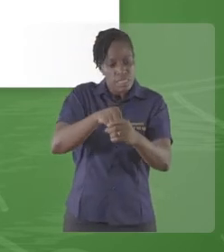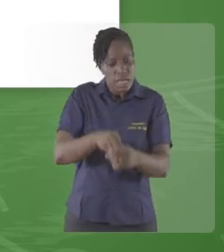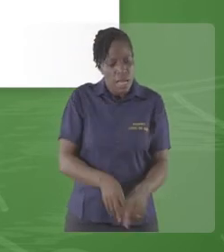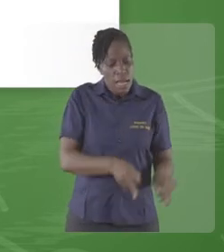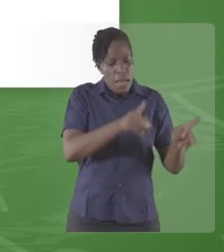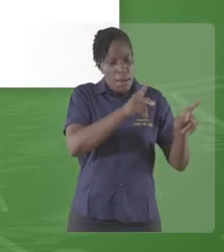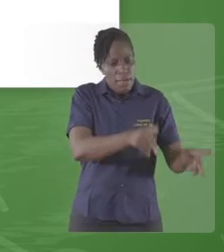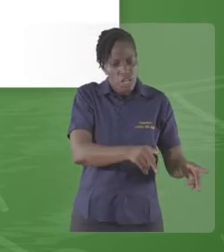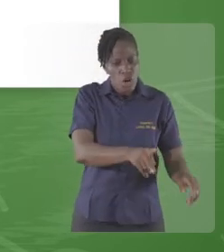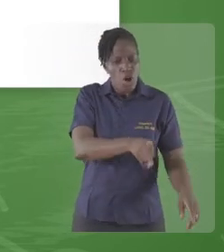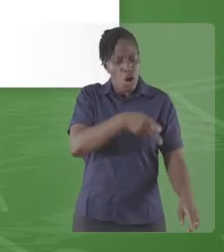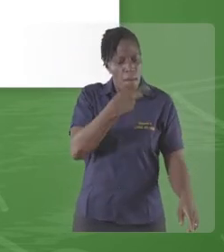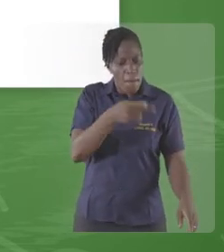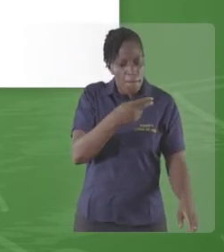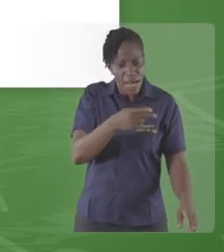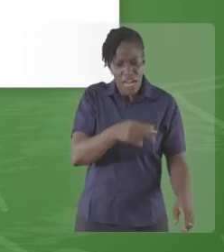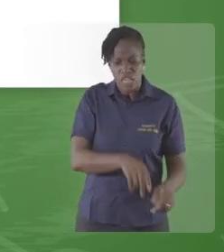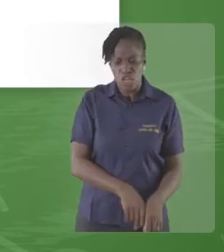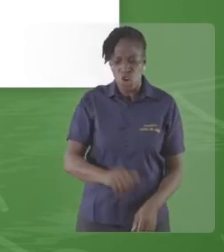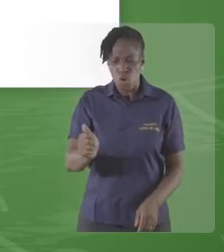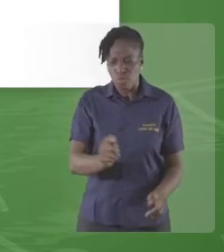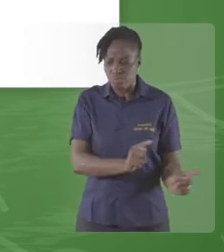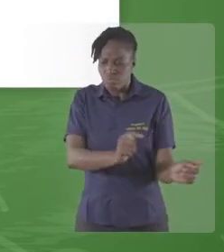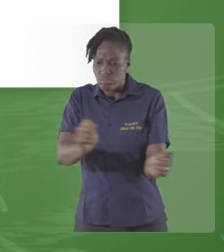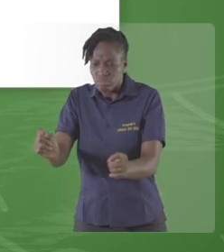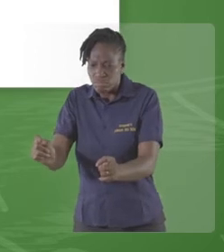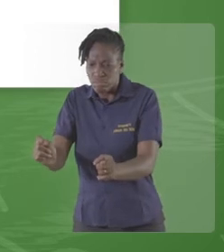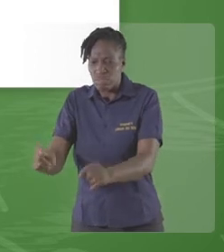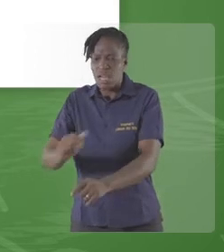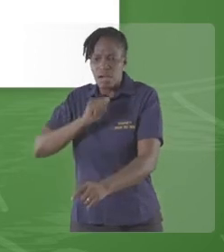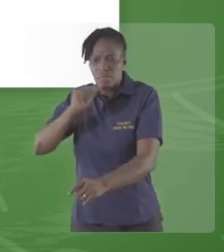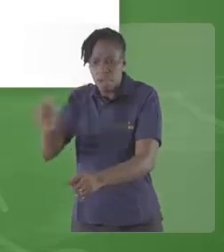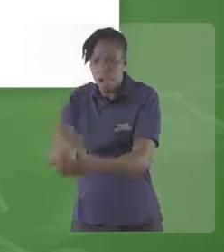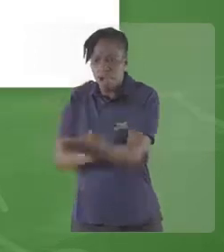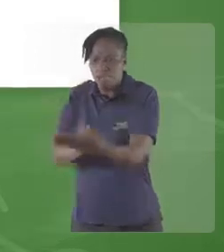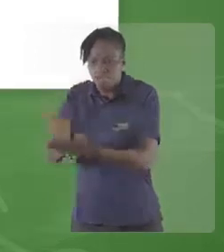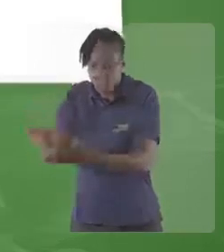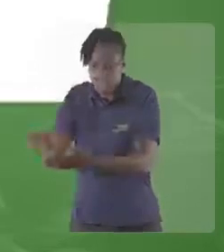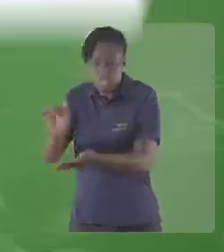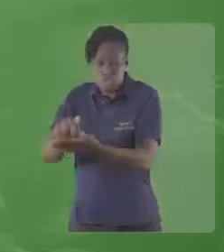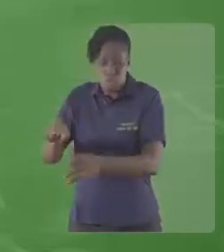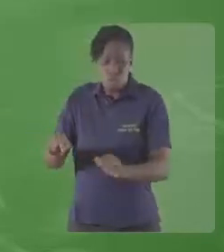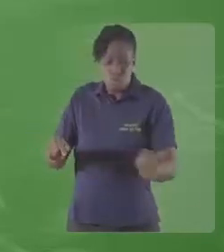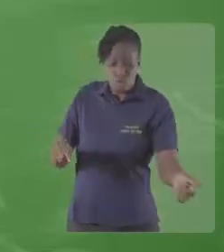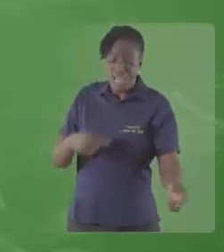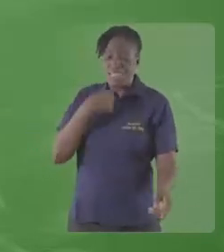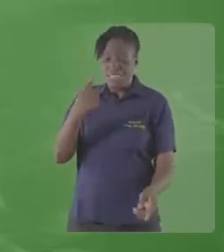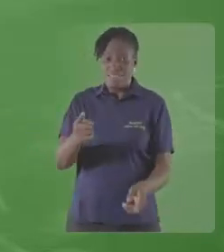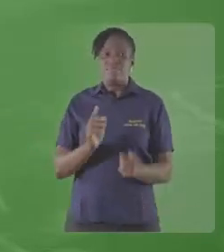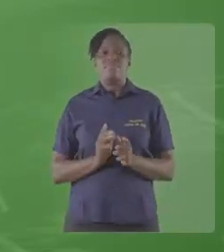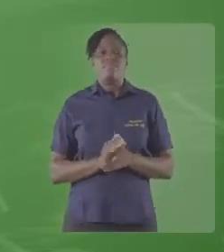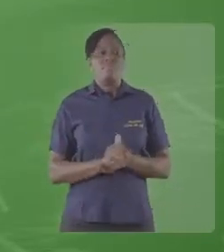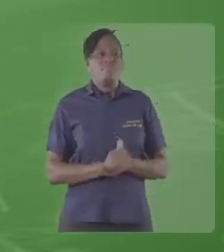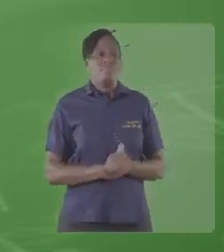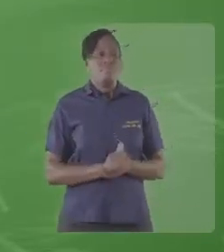rapporte indirectement les paroles prononcées par un locuteur. Cela voudrait dire tout